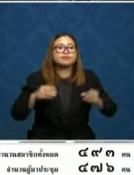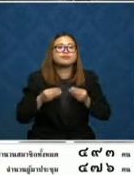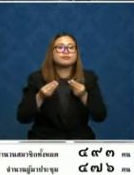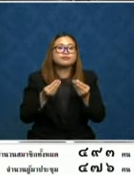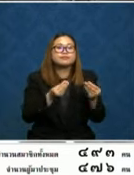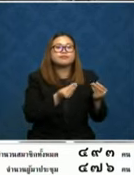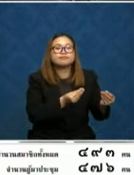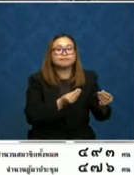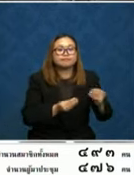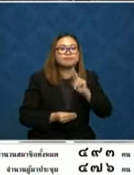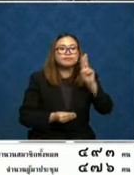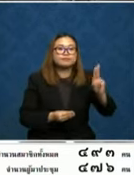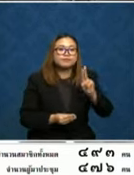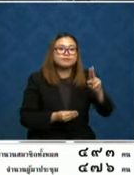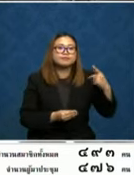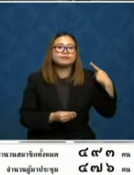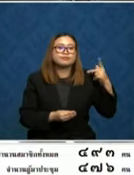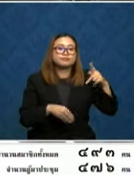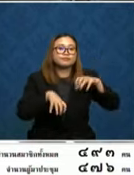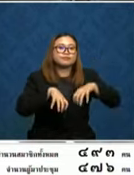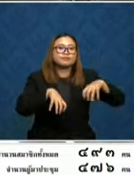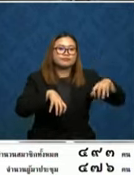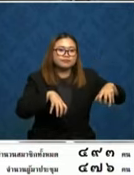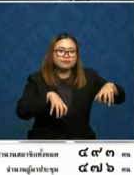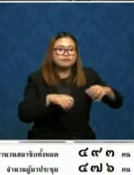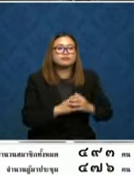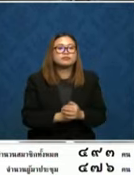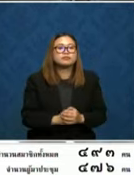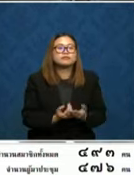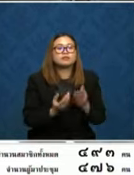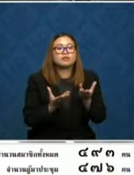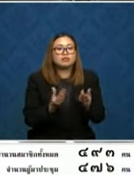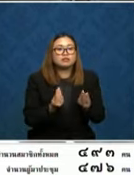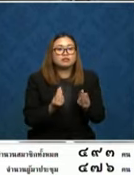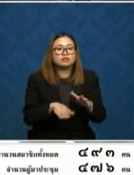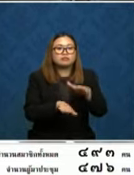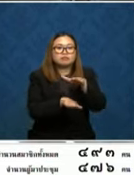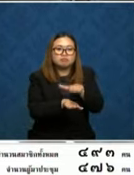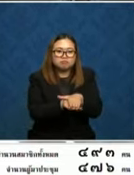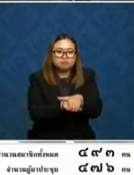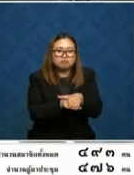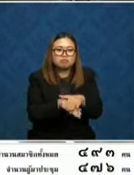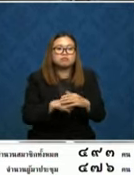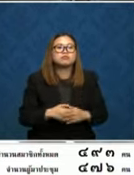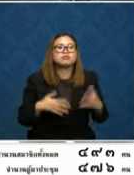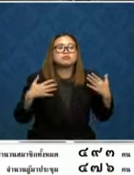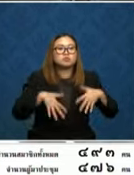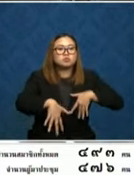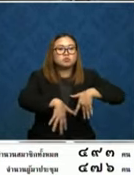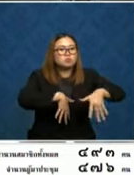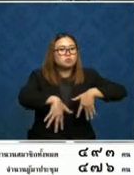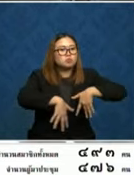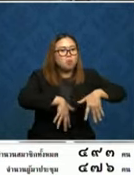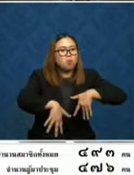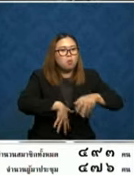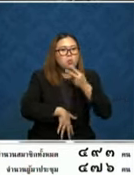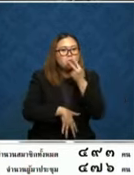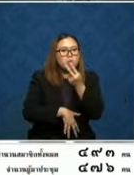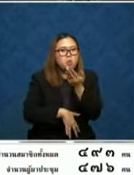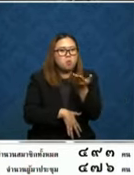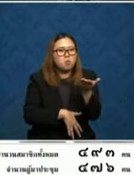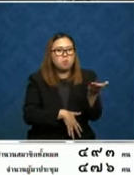ช้หรือแม้แต่ที่ทับซ้อนกับพี่น้องประชาชนเนี่ยสามเศร้าเนี่ย